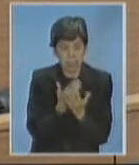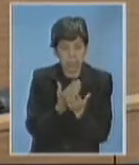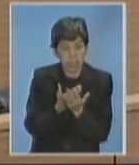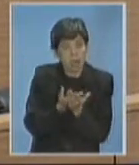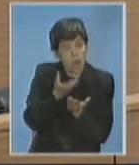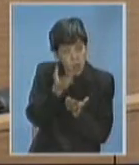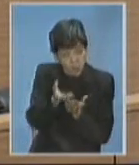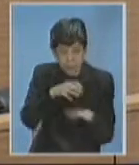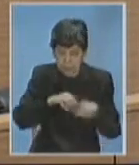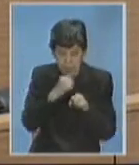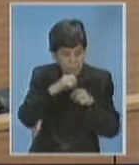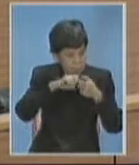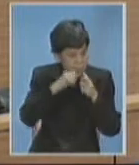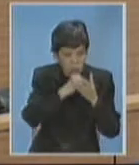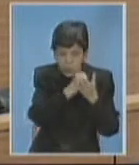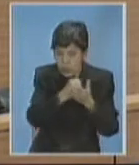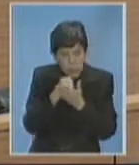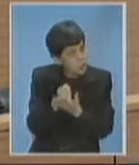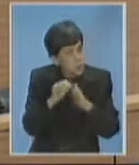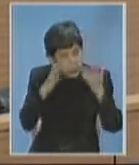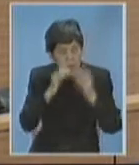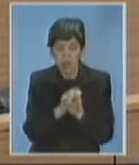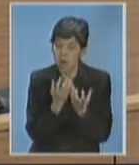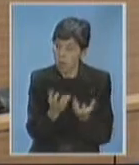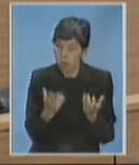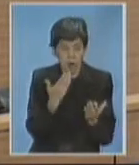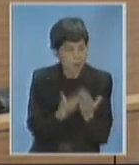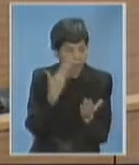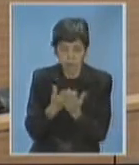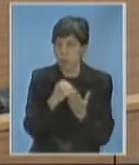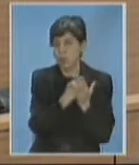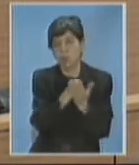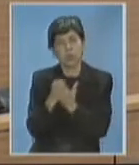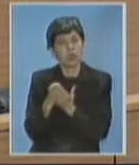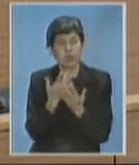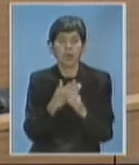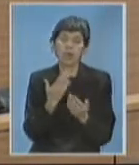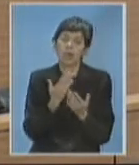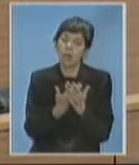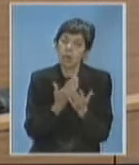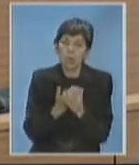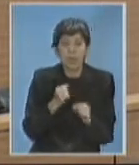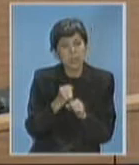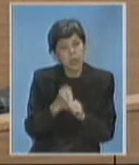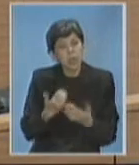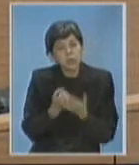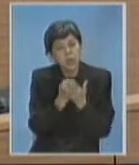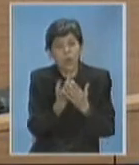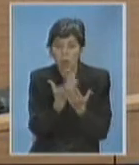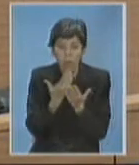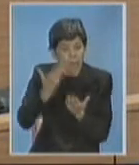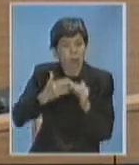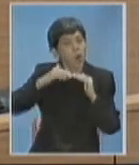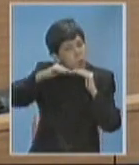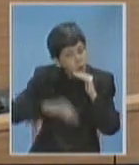าณในการที่จะแก้ไขปัญหาสินค้าราคาแพงและลดค่าครองชีพให้กับพี่น้องประชาชนอย่าง